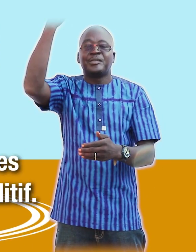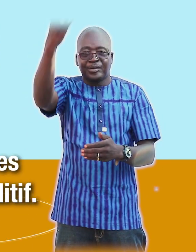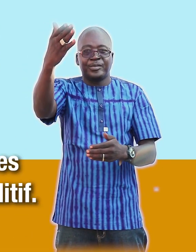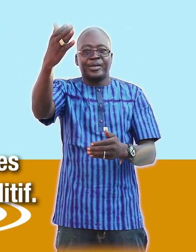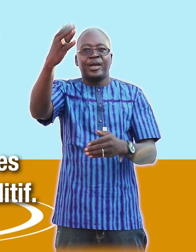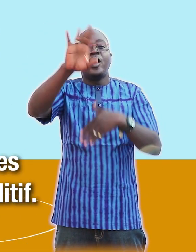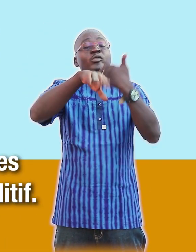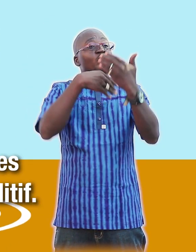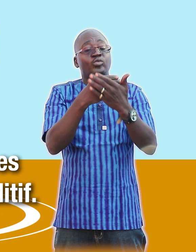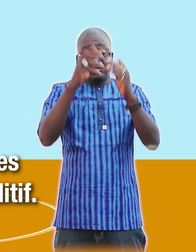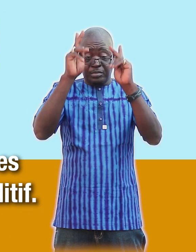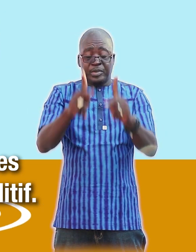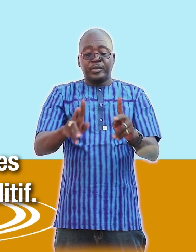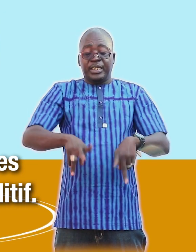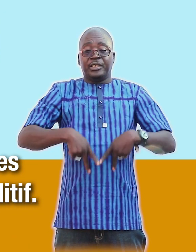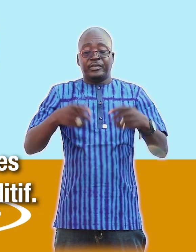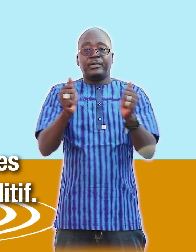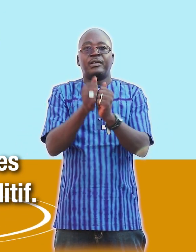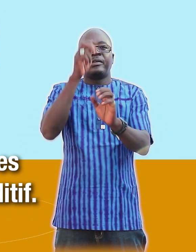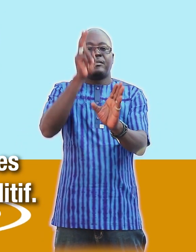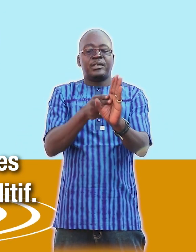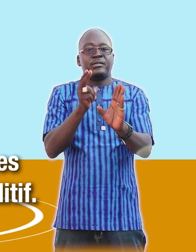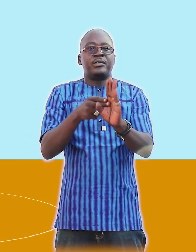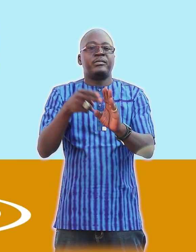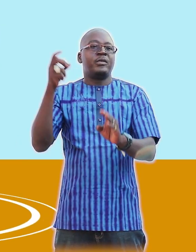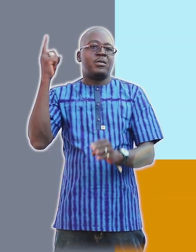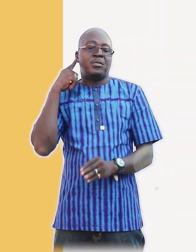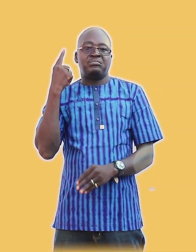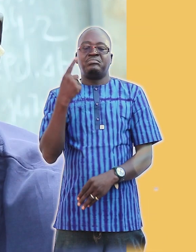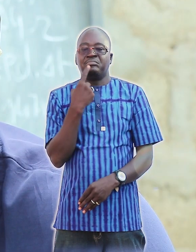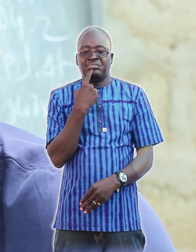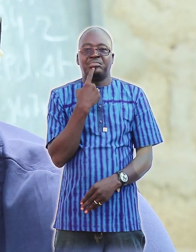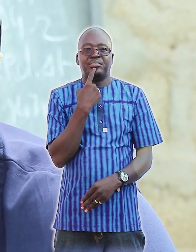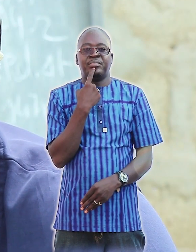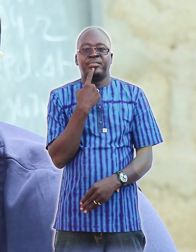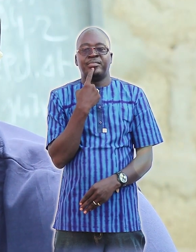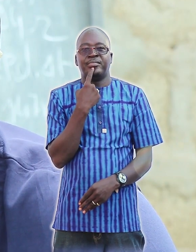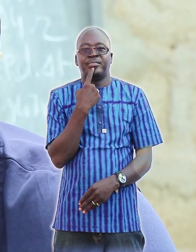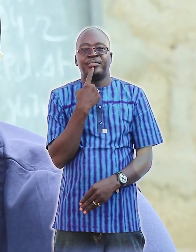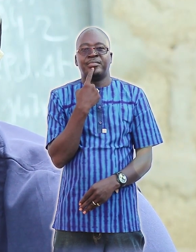et pour toutes les personnes vivant avec un handicap auditif. Thank you.